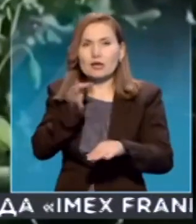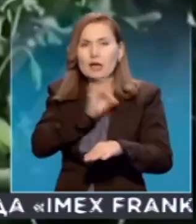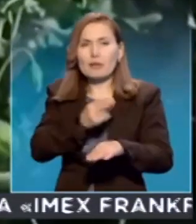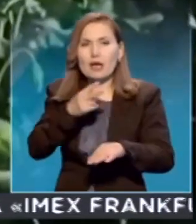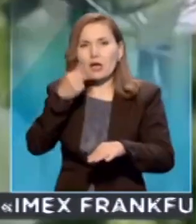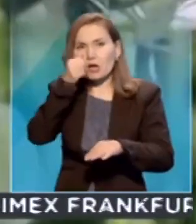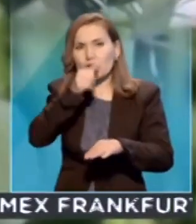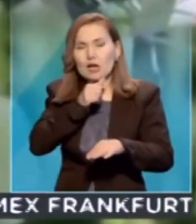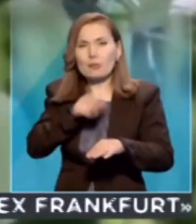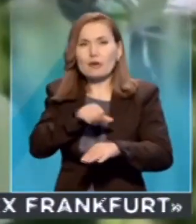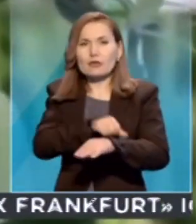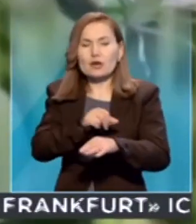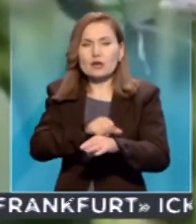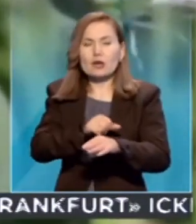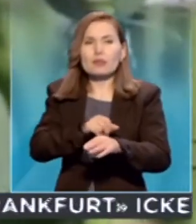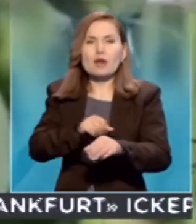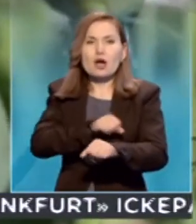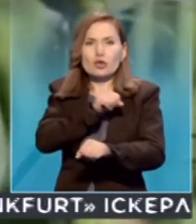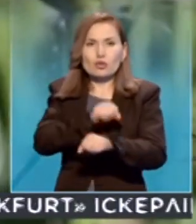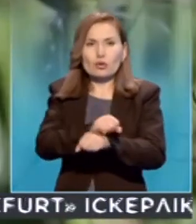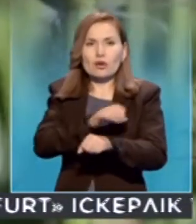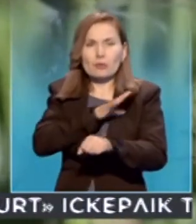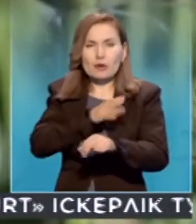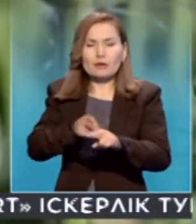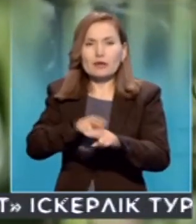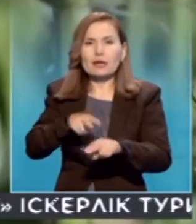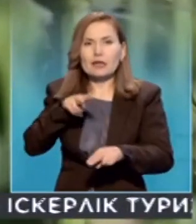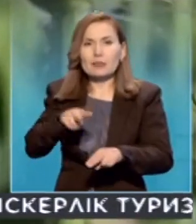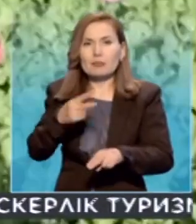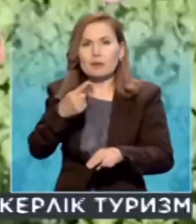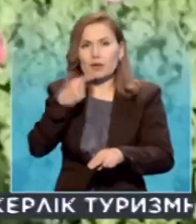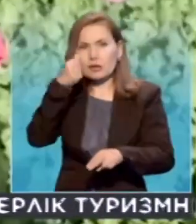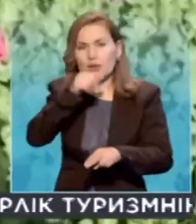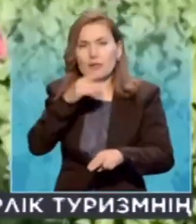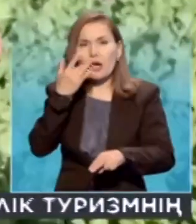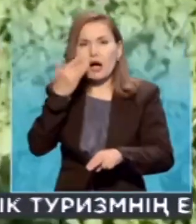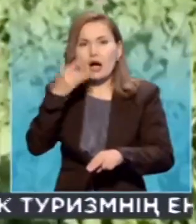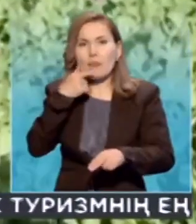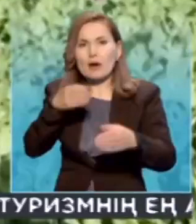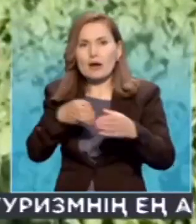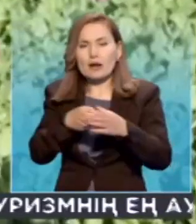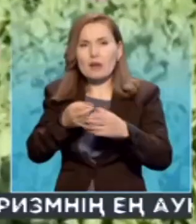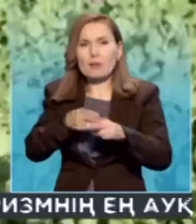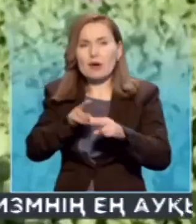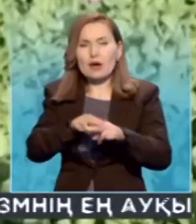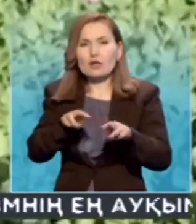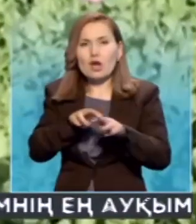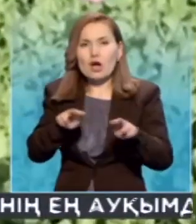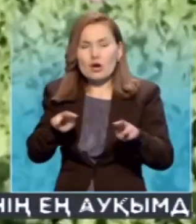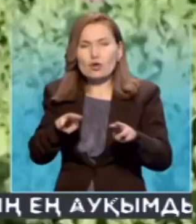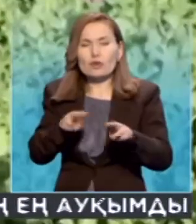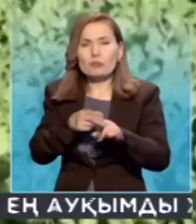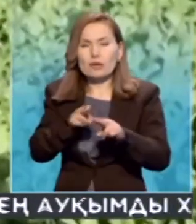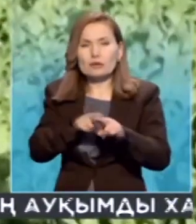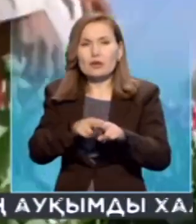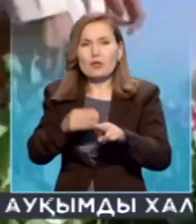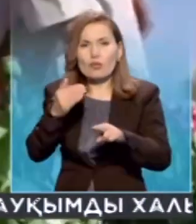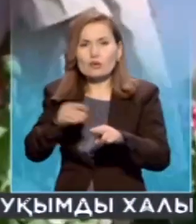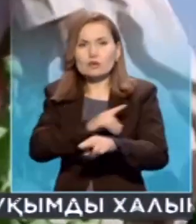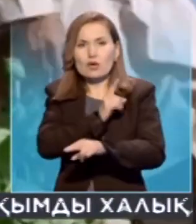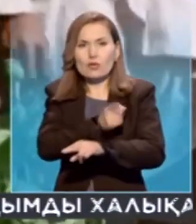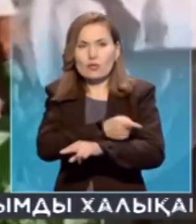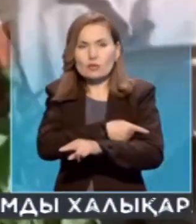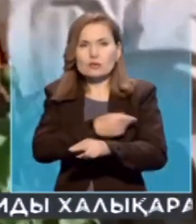есірткі өндірісін толық тоқтатуға шақ қалған. Алайда 2001 жылы ақш әскері талибтер үкіметін құлатқаннан кейін фермерлер оны